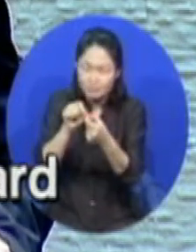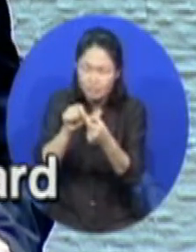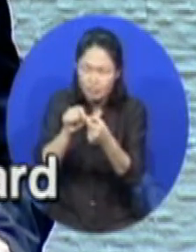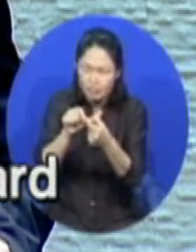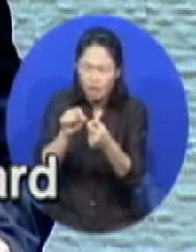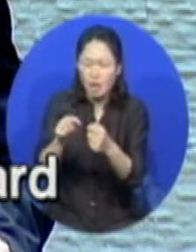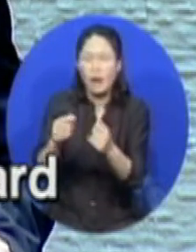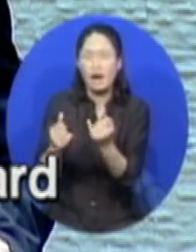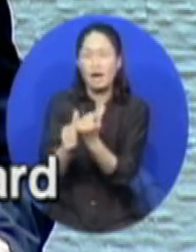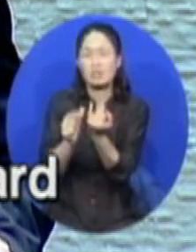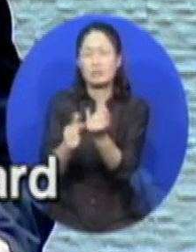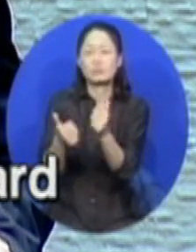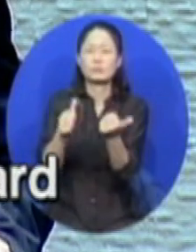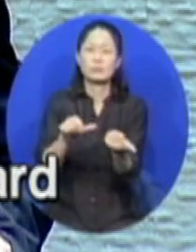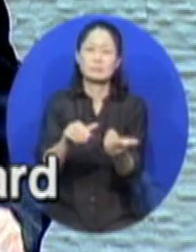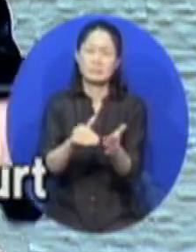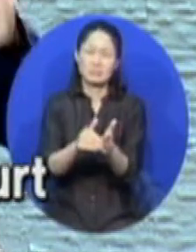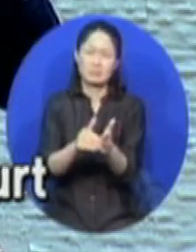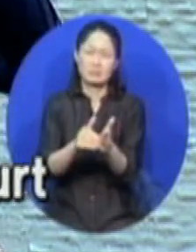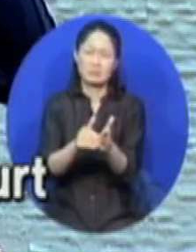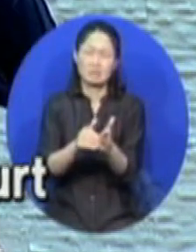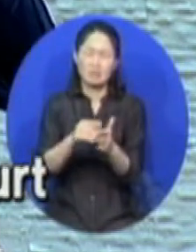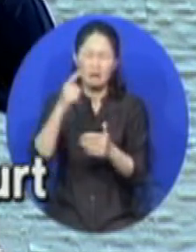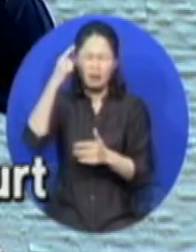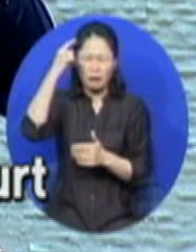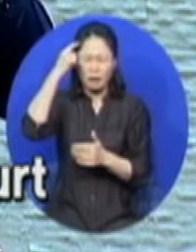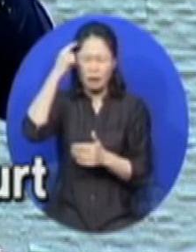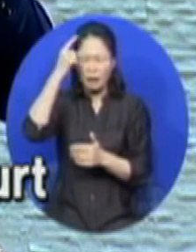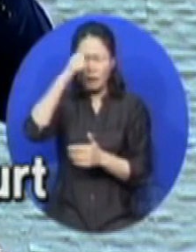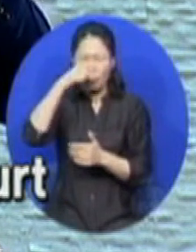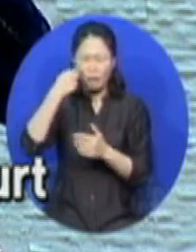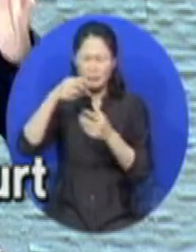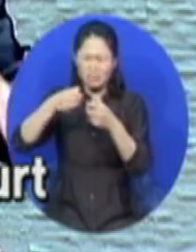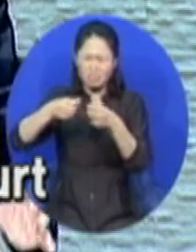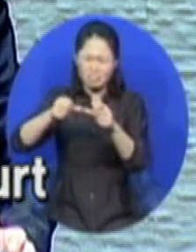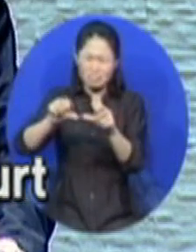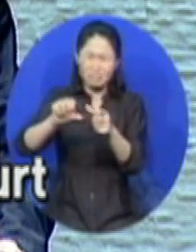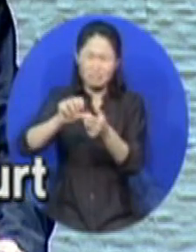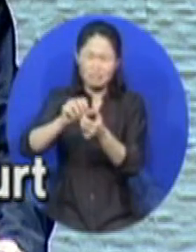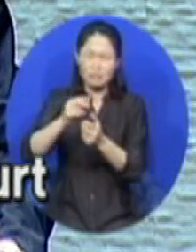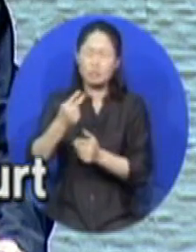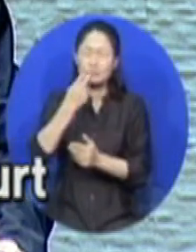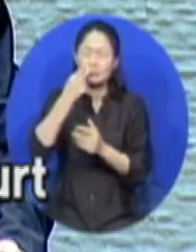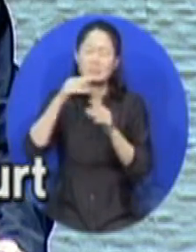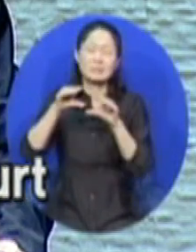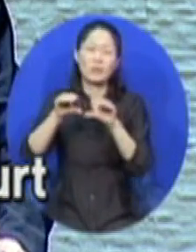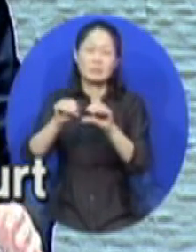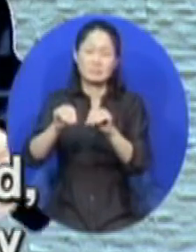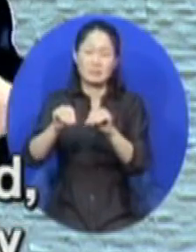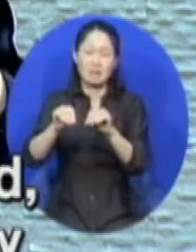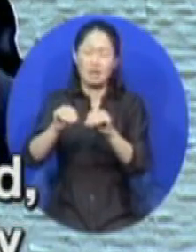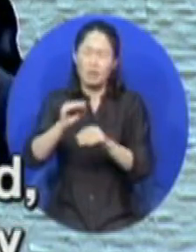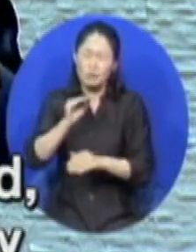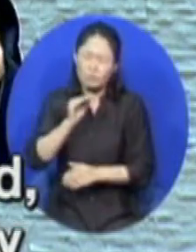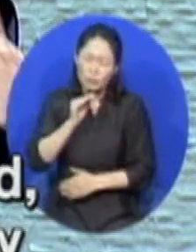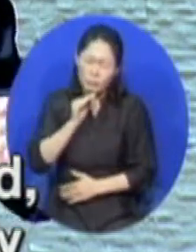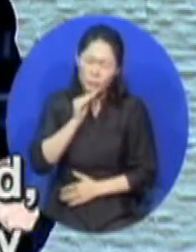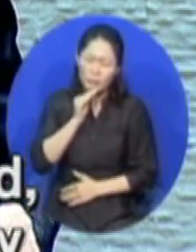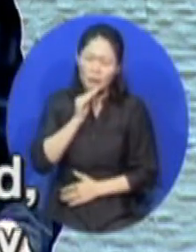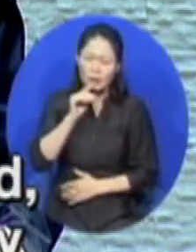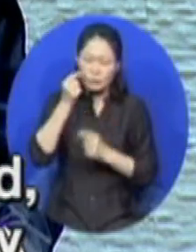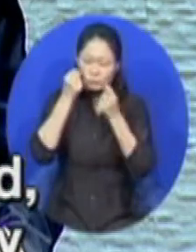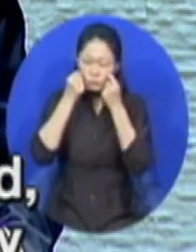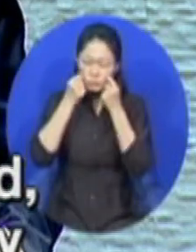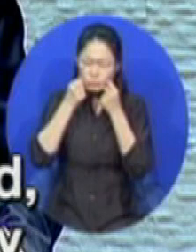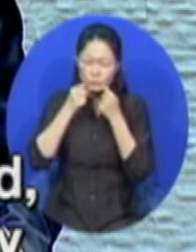주고 있어요 머리가 다하고 깨지고 수민아 뭐 졌어요 정말 눈물